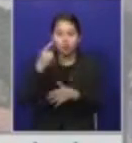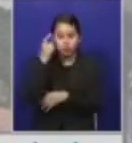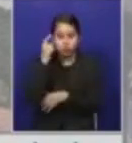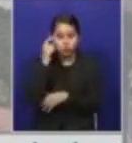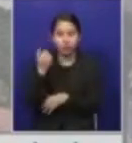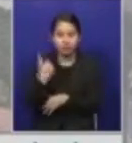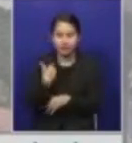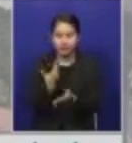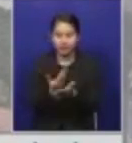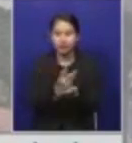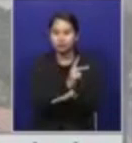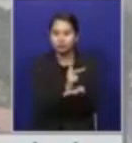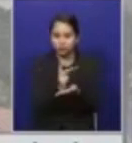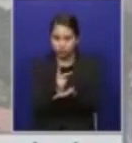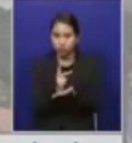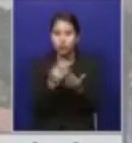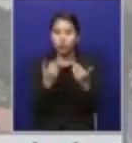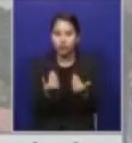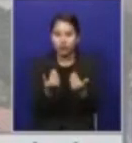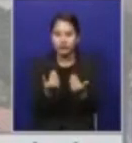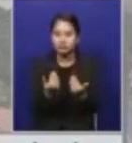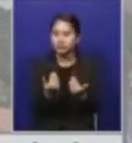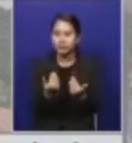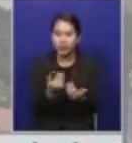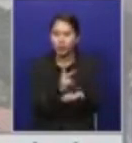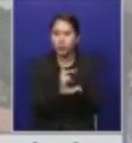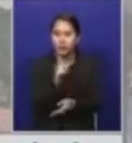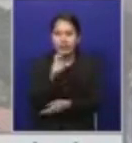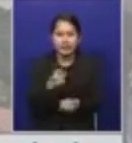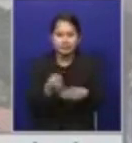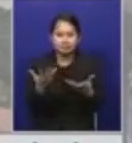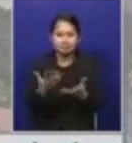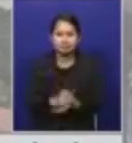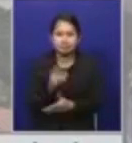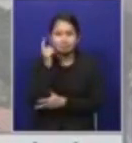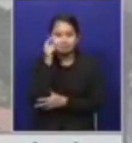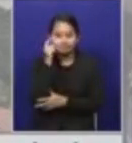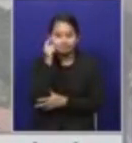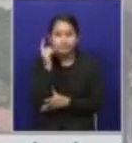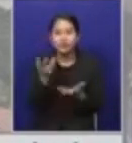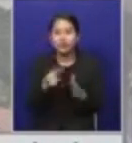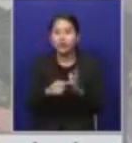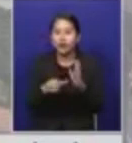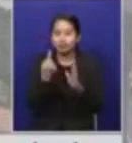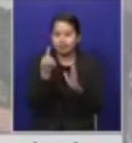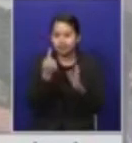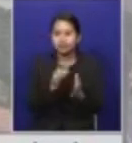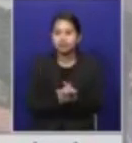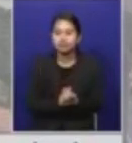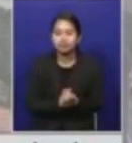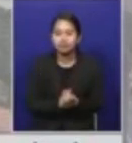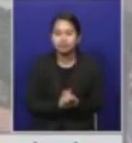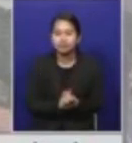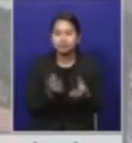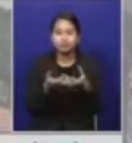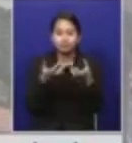งินกู้เนี่ยไปไม่ถึงฉะนั้นเนี่ยเราจะช่วยเขายังไงผมว่าอย่างแรกนะครับเราจะต้องแยก